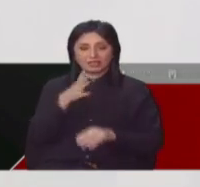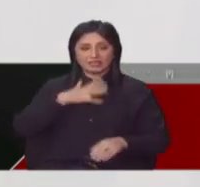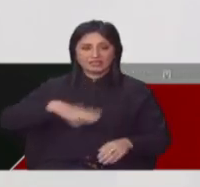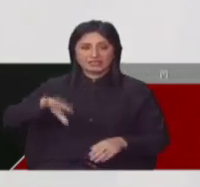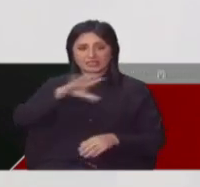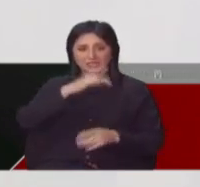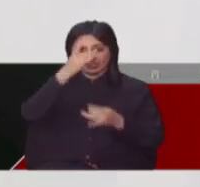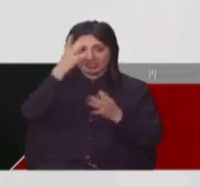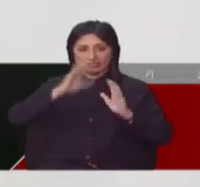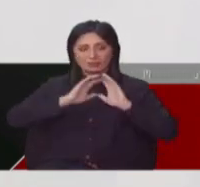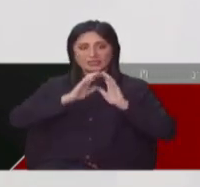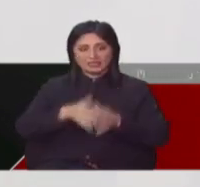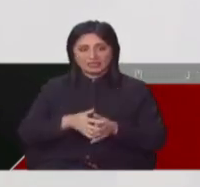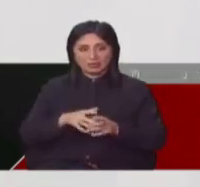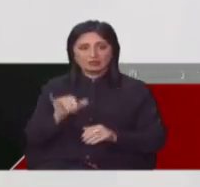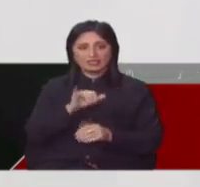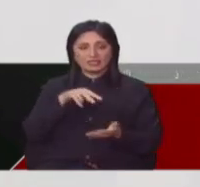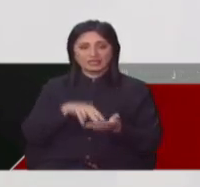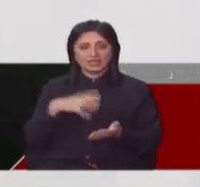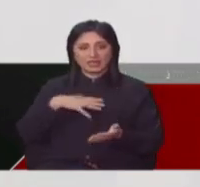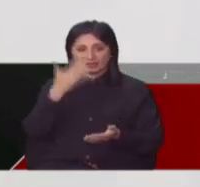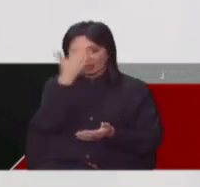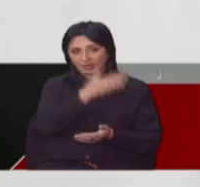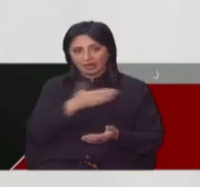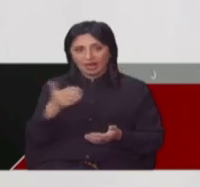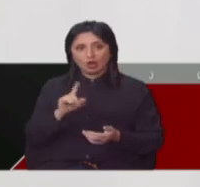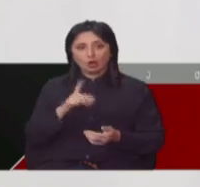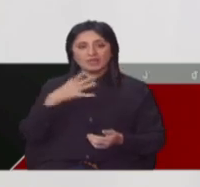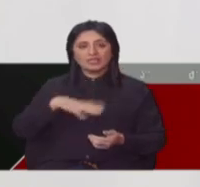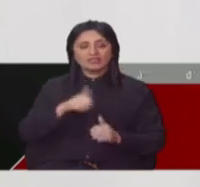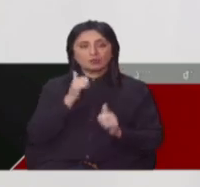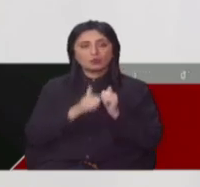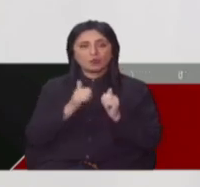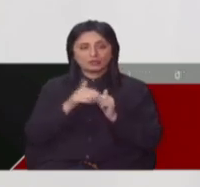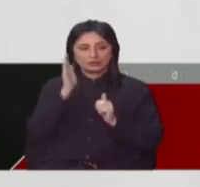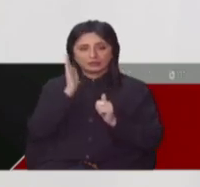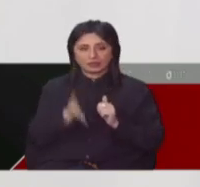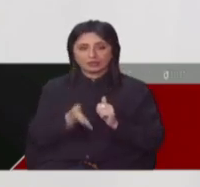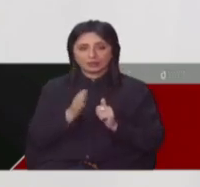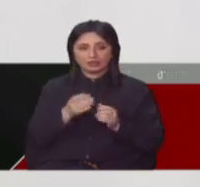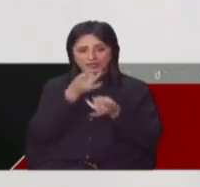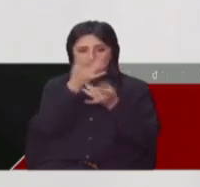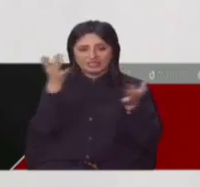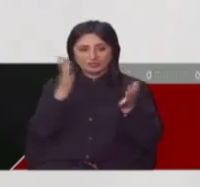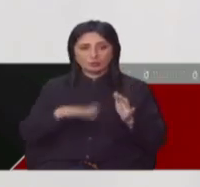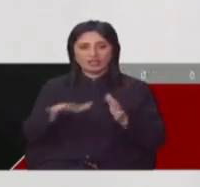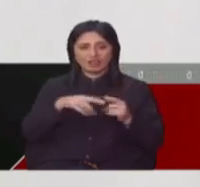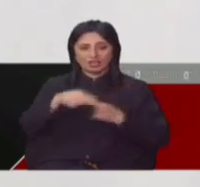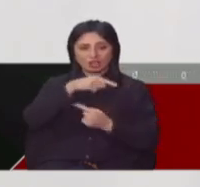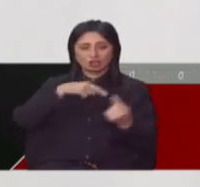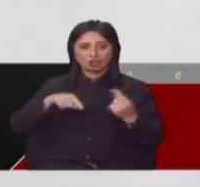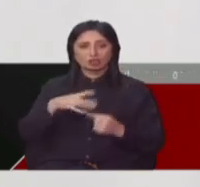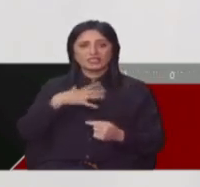და მთელ ცივილიზებულ სამყაროს, სადგას ქართველი ხალხი, რომ საქართველო ყოველთვის იქნება ცივილიზებულ ქვეყანათა შორის,